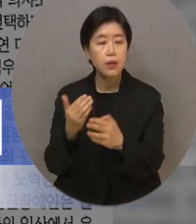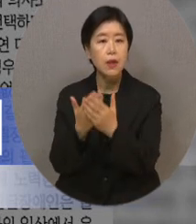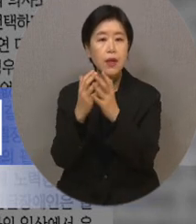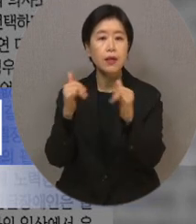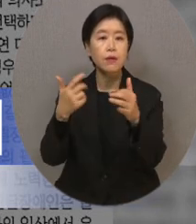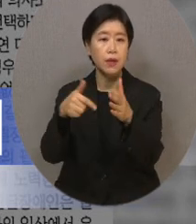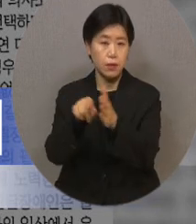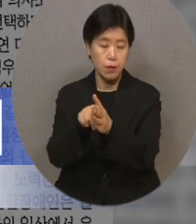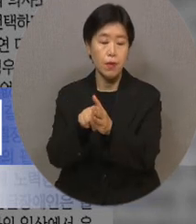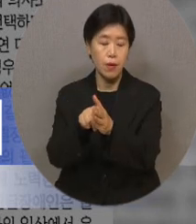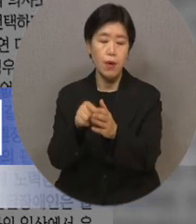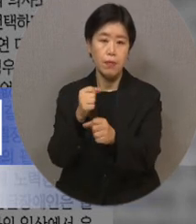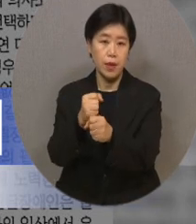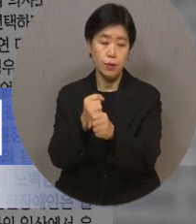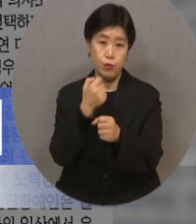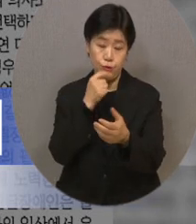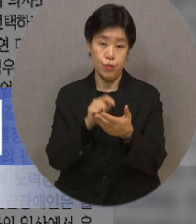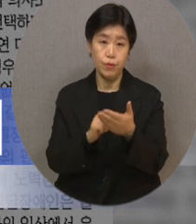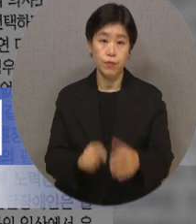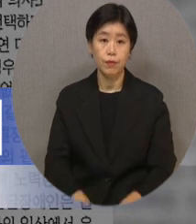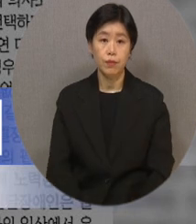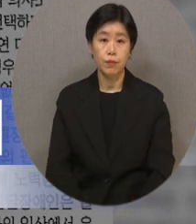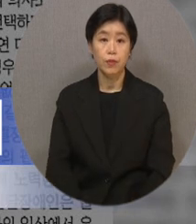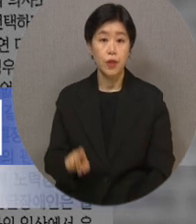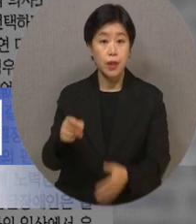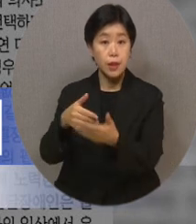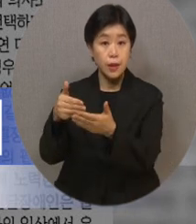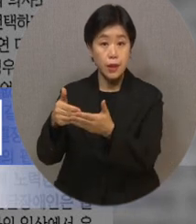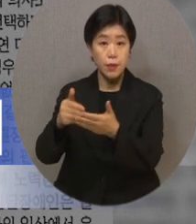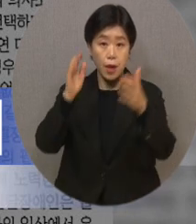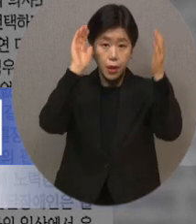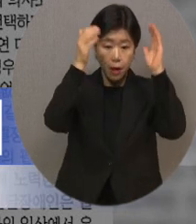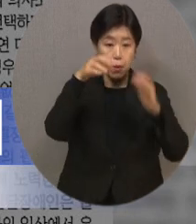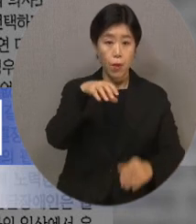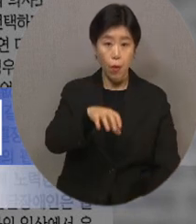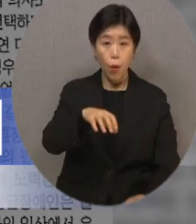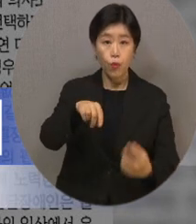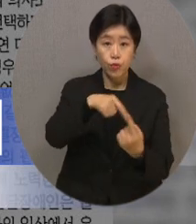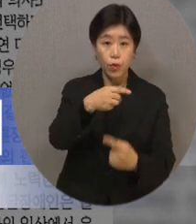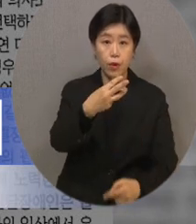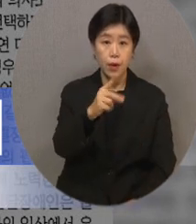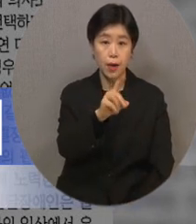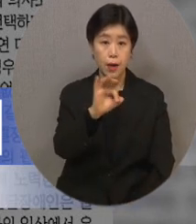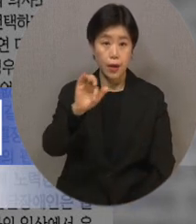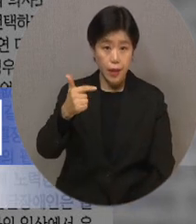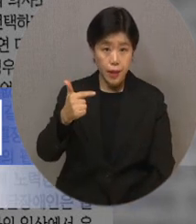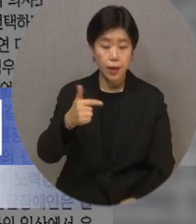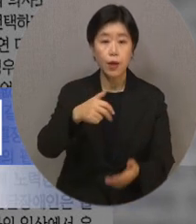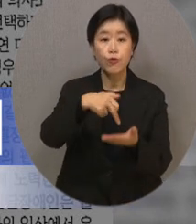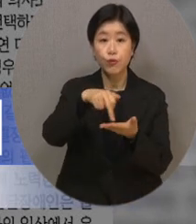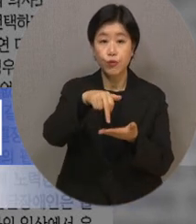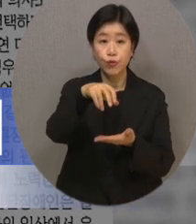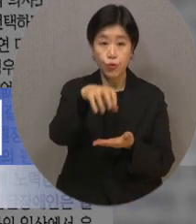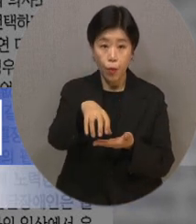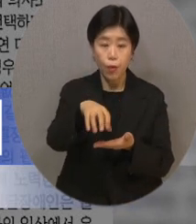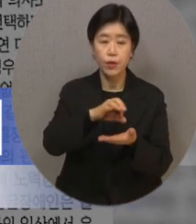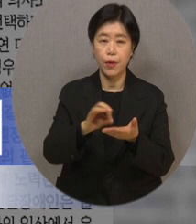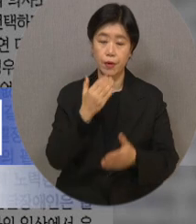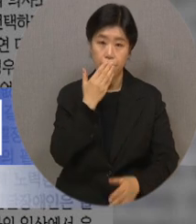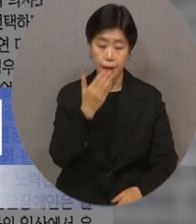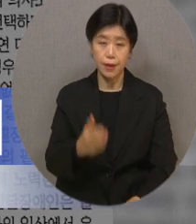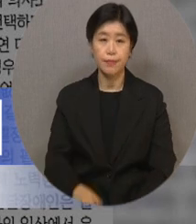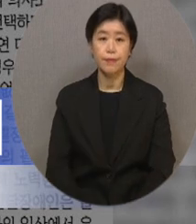있도록 설계됐습니다 한편 시온 이모티콘은 네이버에서 운영하는 라인 메신저용 이모티콘에서 사용할 수